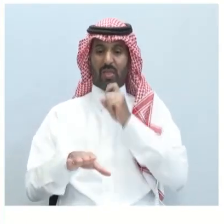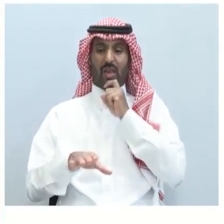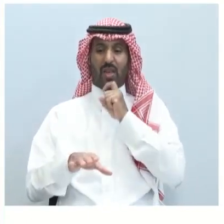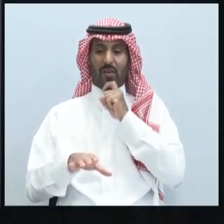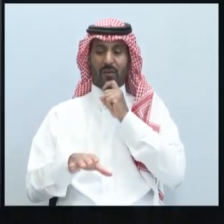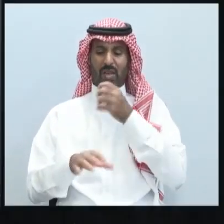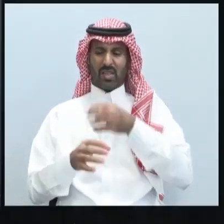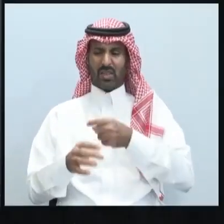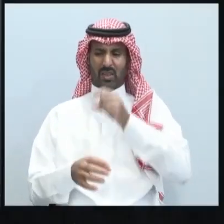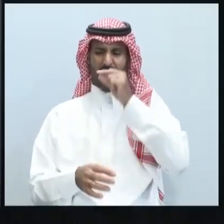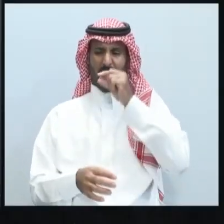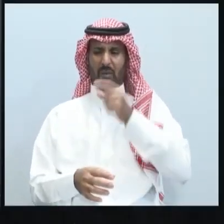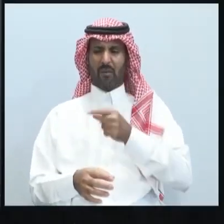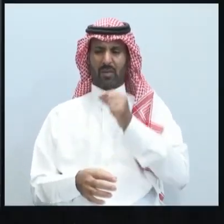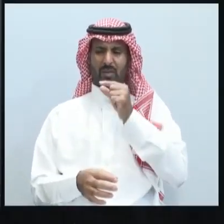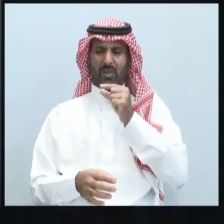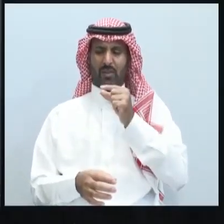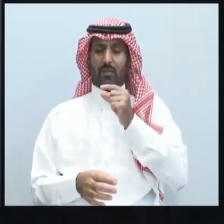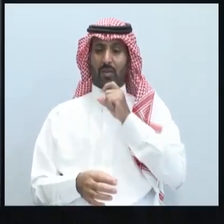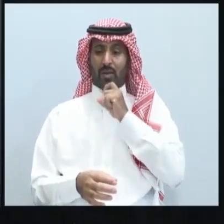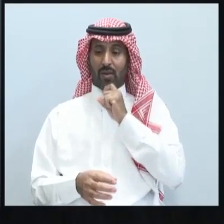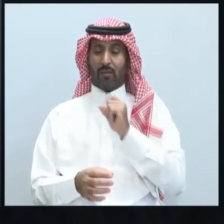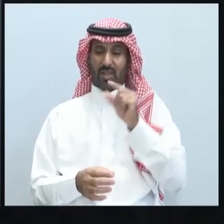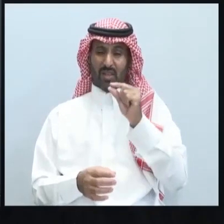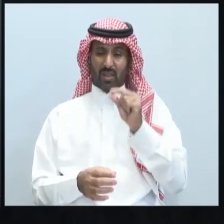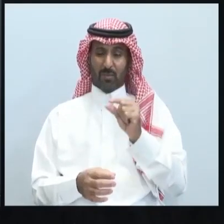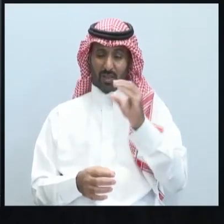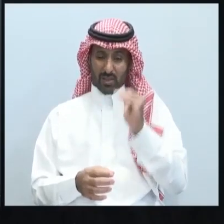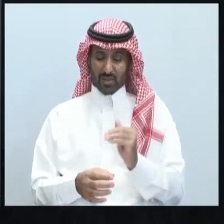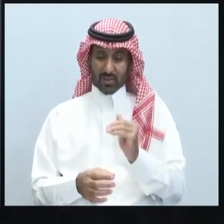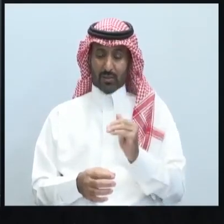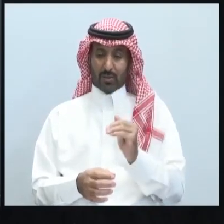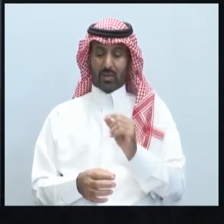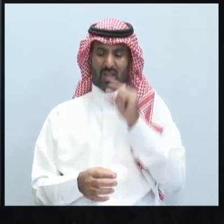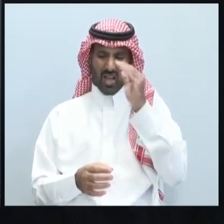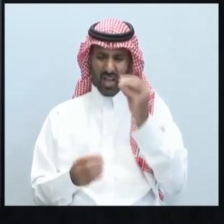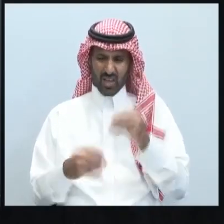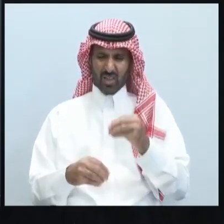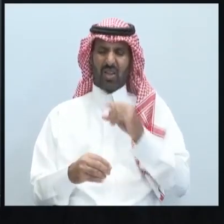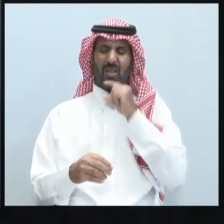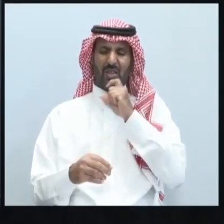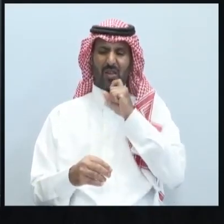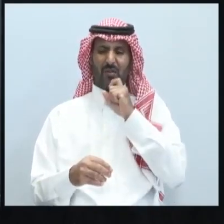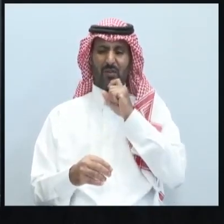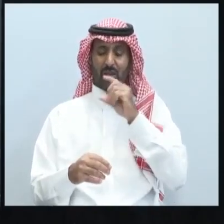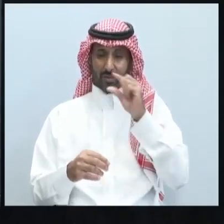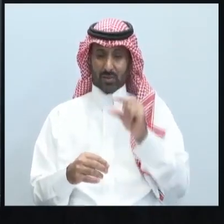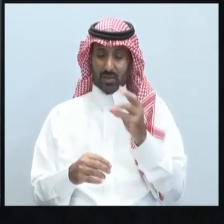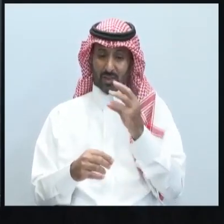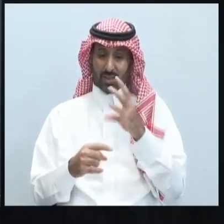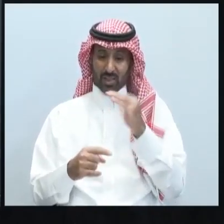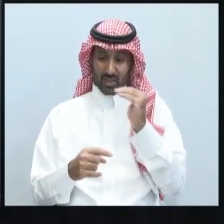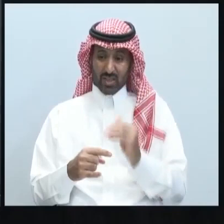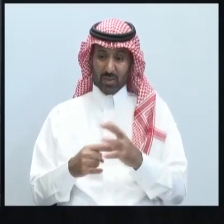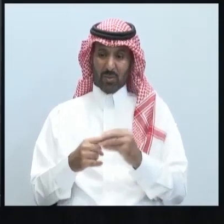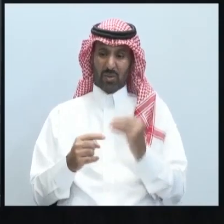وكلما زادت القيمه بمعنى القيمه صارت ضعيفه مره اصبح الحمض اكثر ضعفا فبالتالي كلما